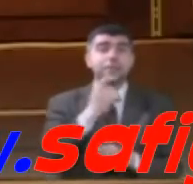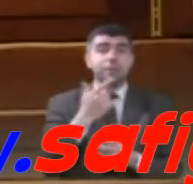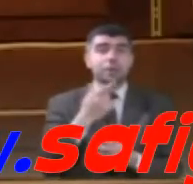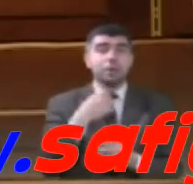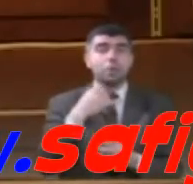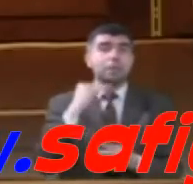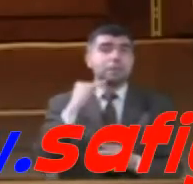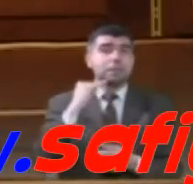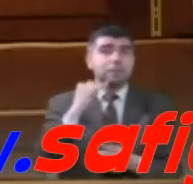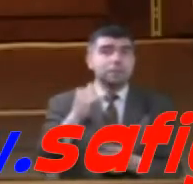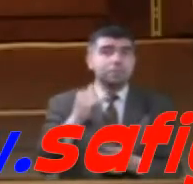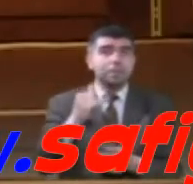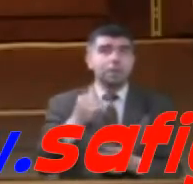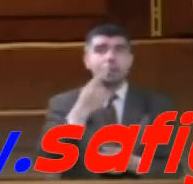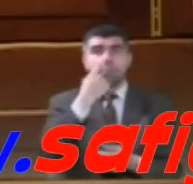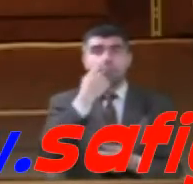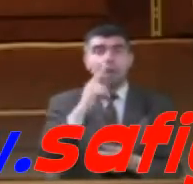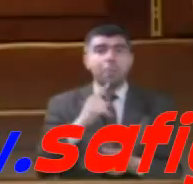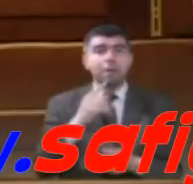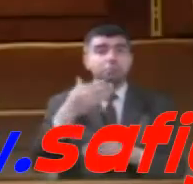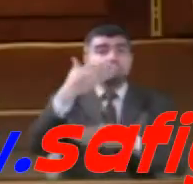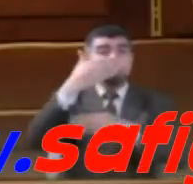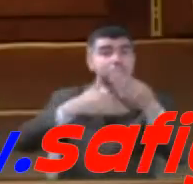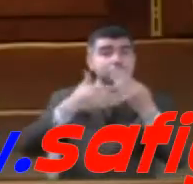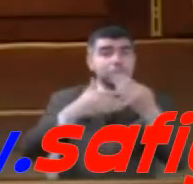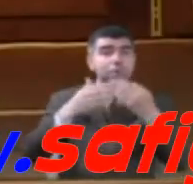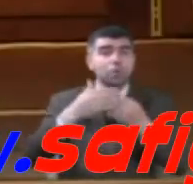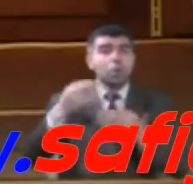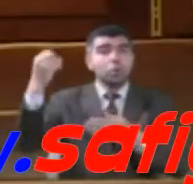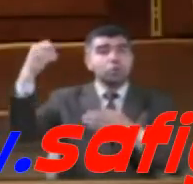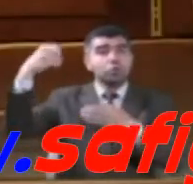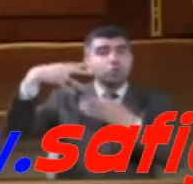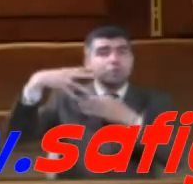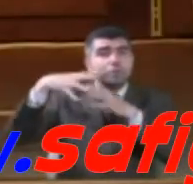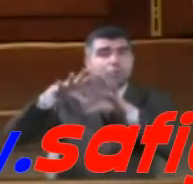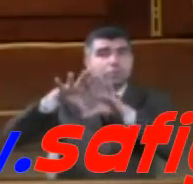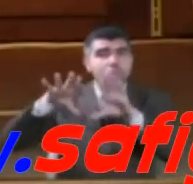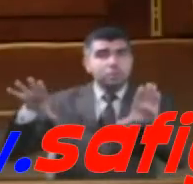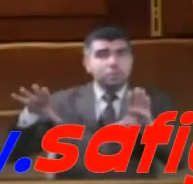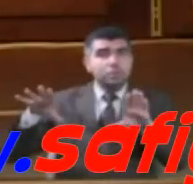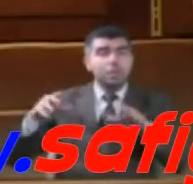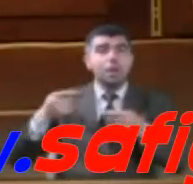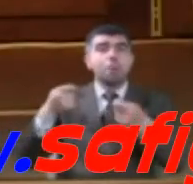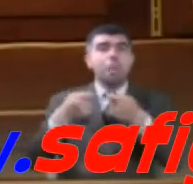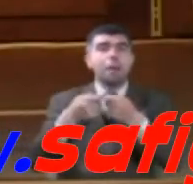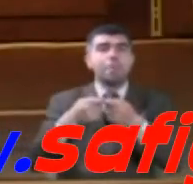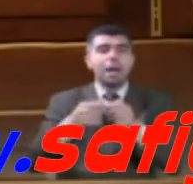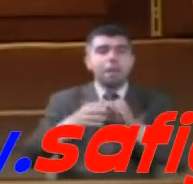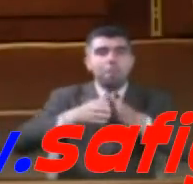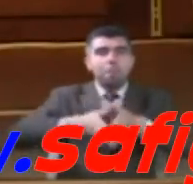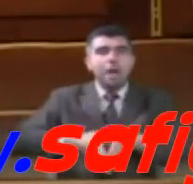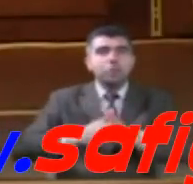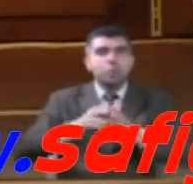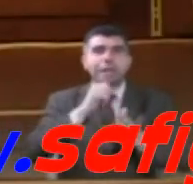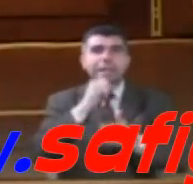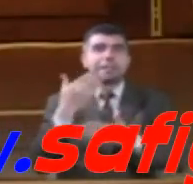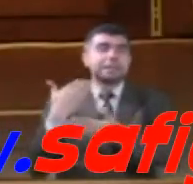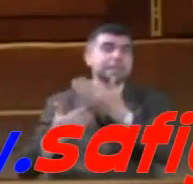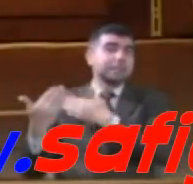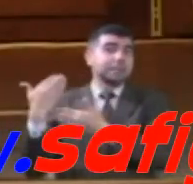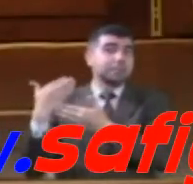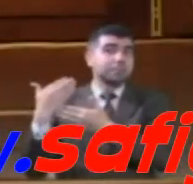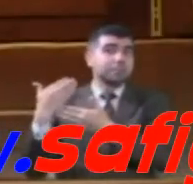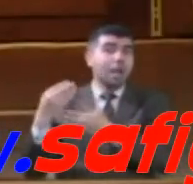تاما إشغال المحطة الحرارية، ونستعملوا الميناء القديم ونحولوا الفحم من الميناء